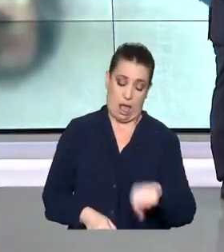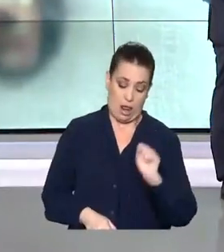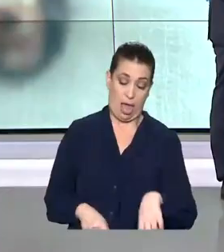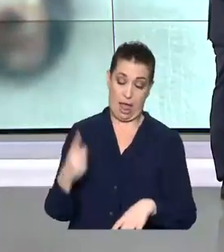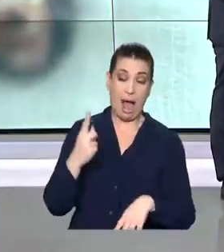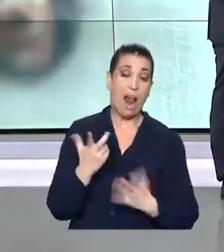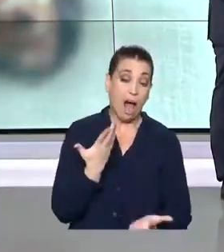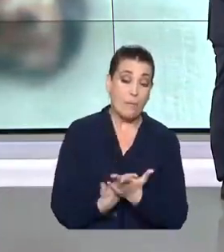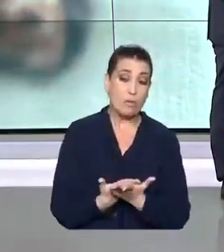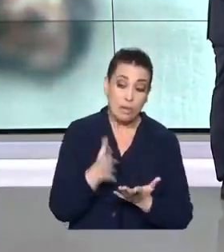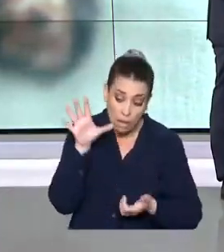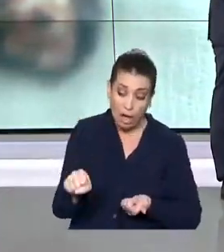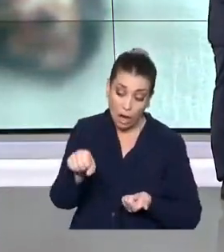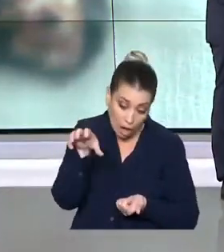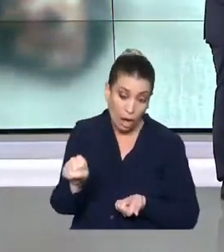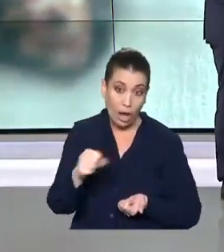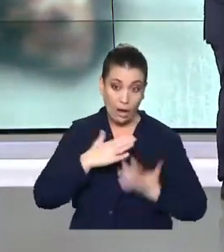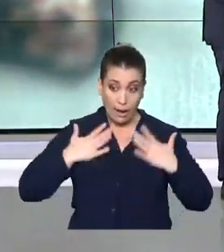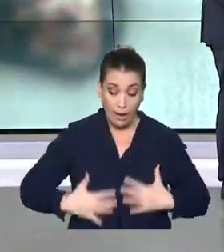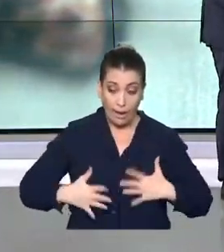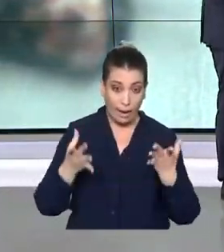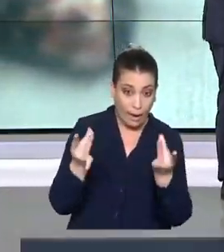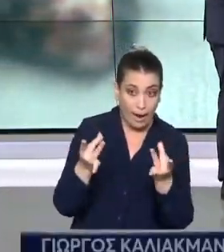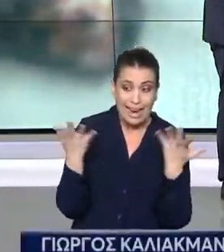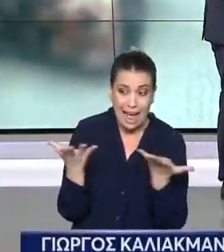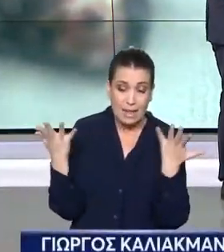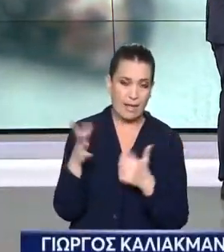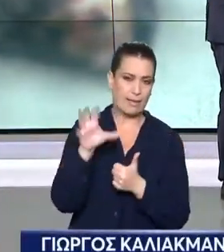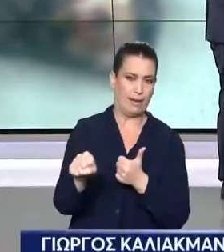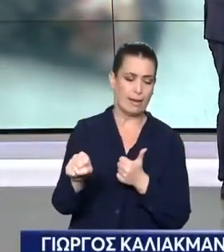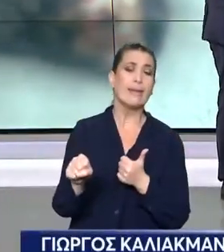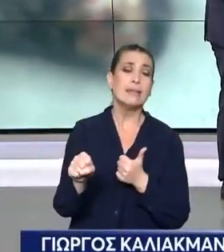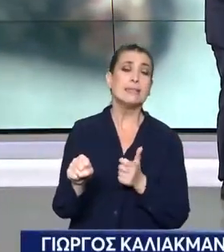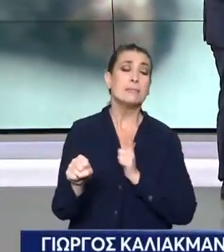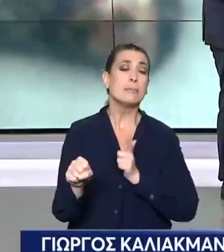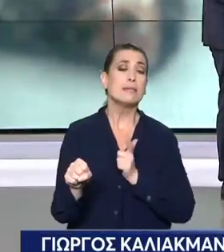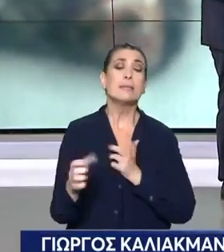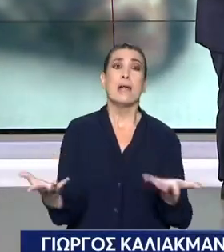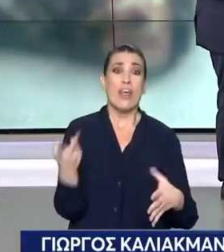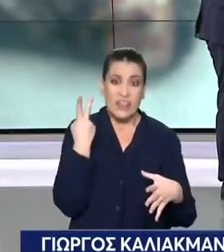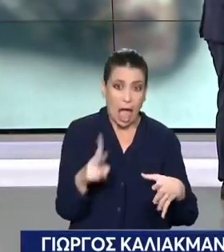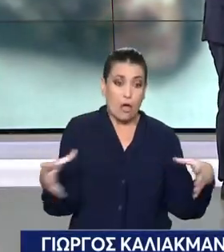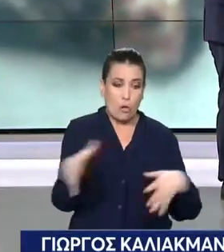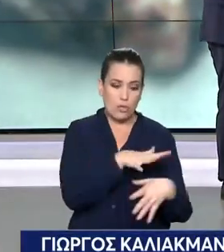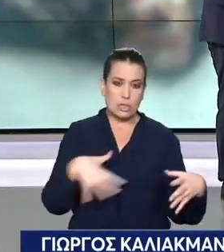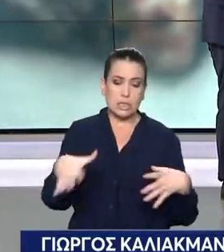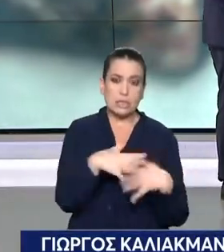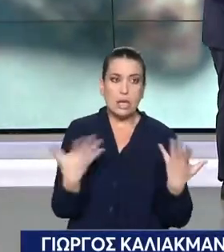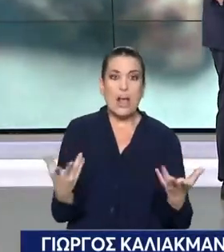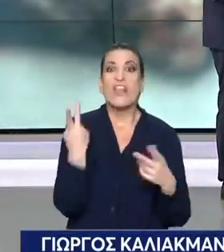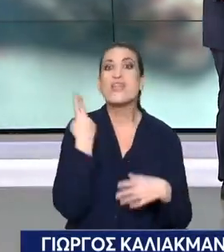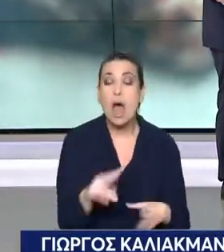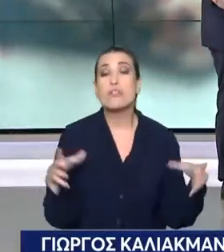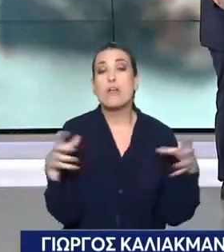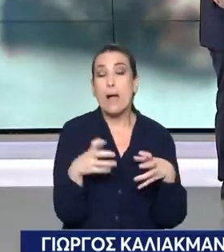που να αποδείξουν την ενοχή. Εσείς θεωρείτε σίγουρο ότι οι δράστες είναι ανάμεσα σε αυτούς που έχουν προσαχθεί? Αφού και οι αυτοί περίπου 200 μπήκαν όλοι μέσα στο γήπεδο. Ξαναμπήκαν στο